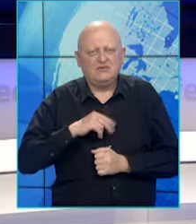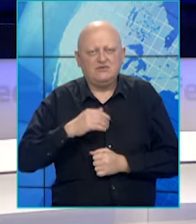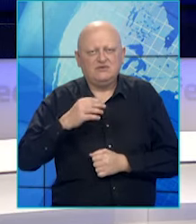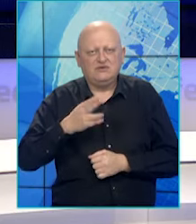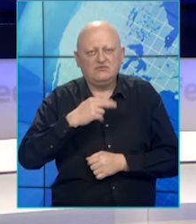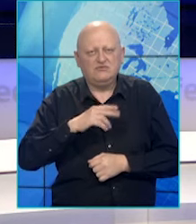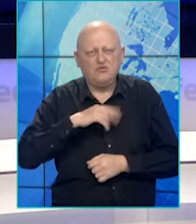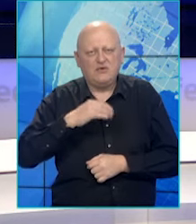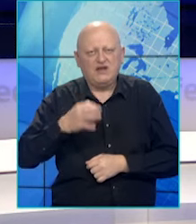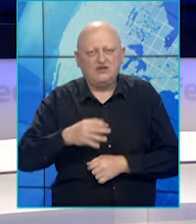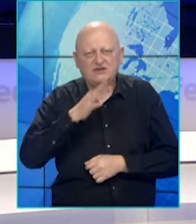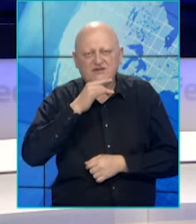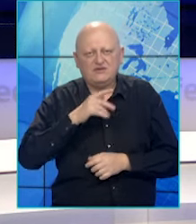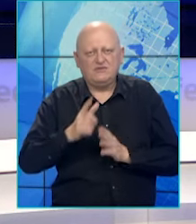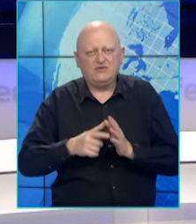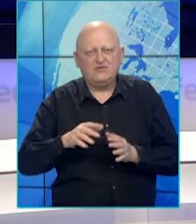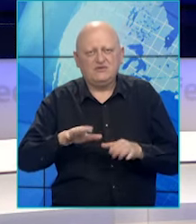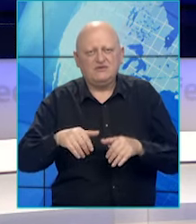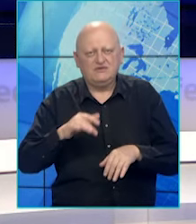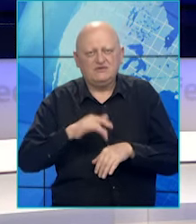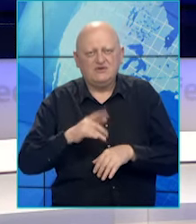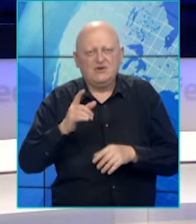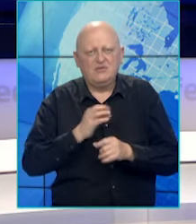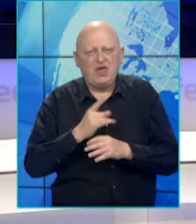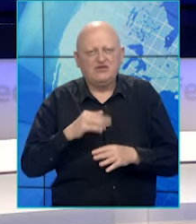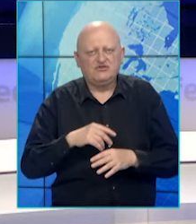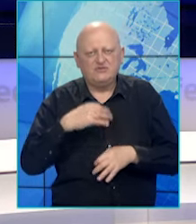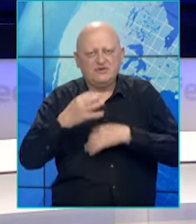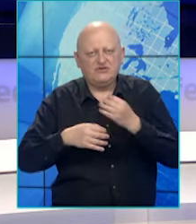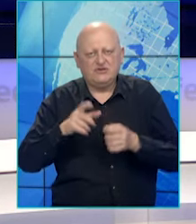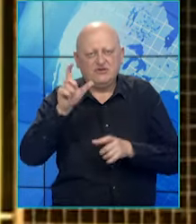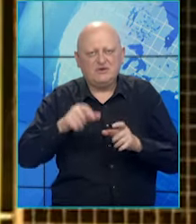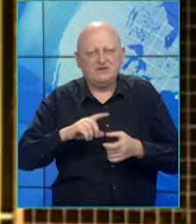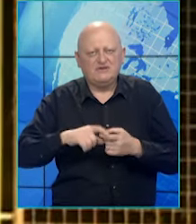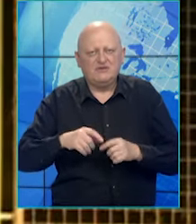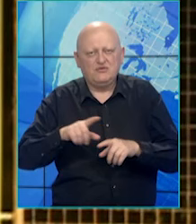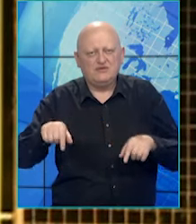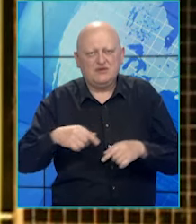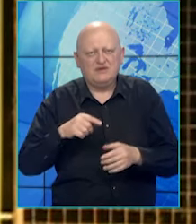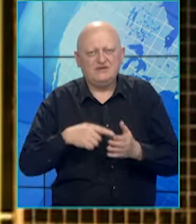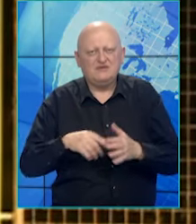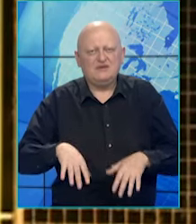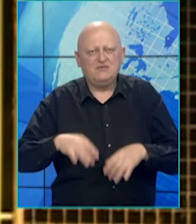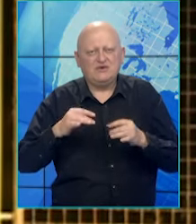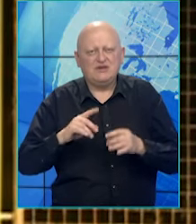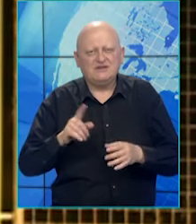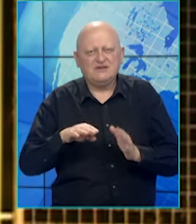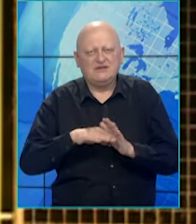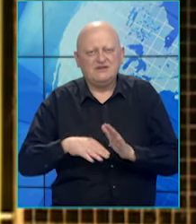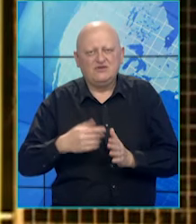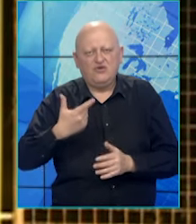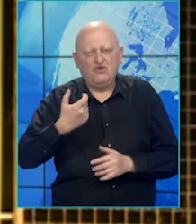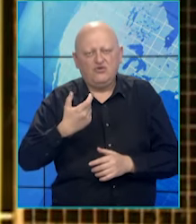Policijski službenici MUP-a kantona Sarajevo u privremenom prihvatnom centru Blažuj vrše pretres osoba, stvari i prostorija s ciljem